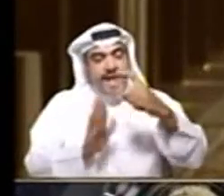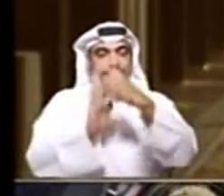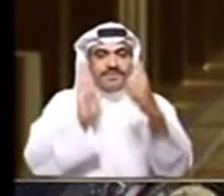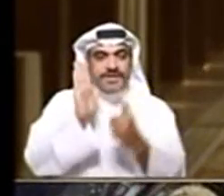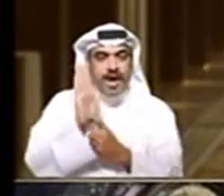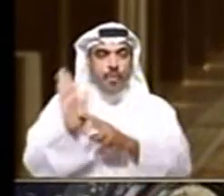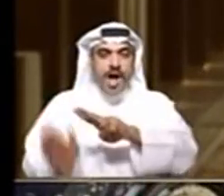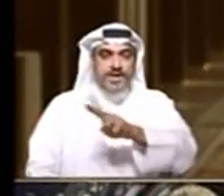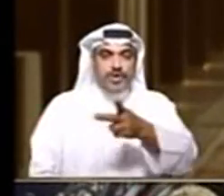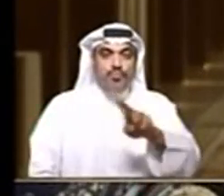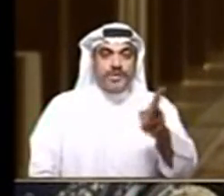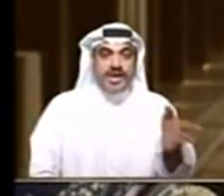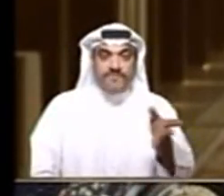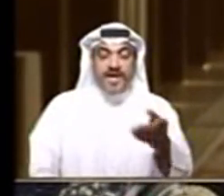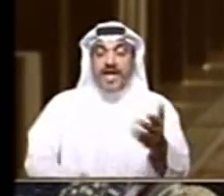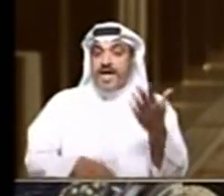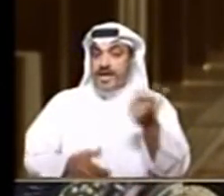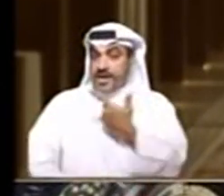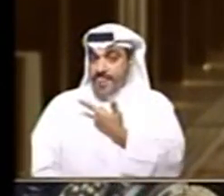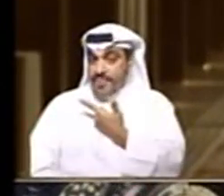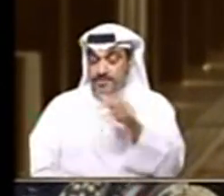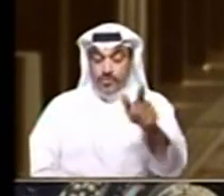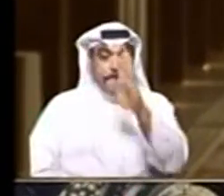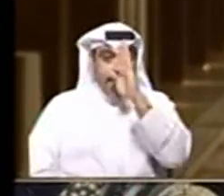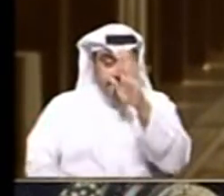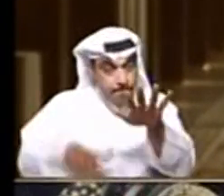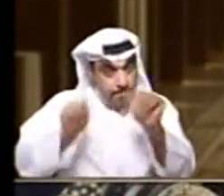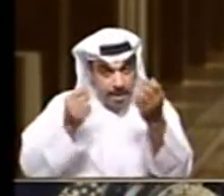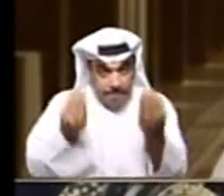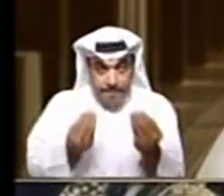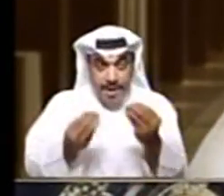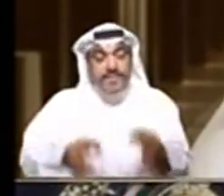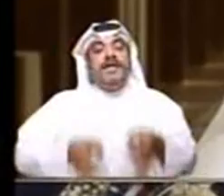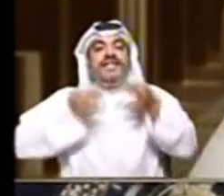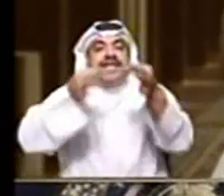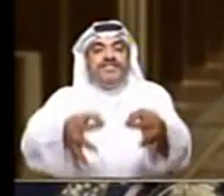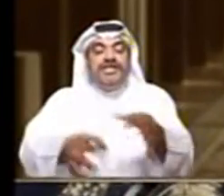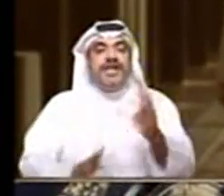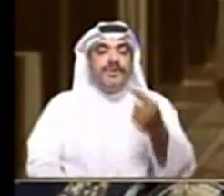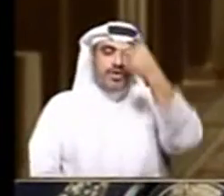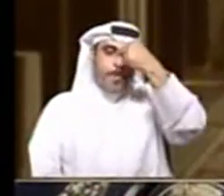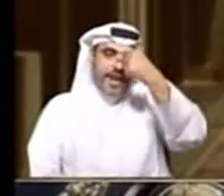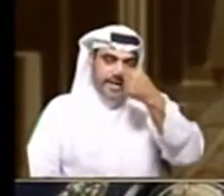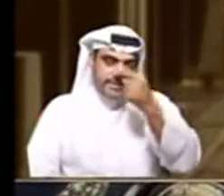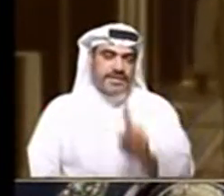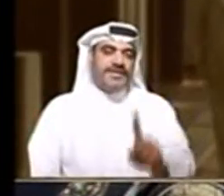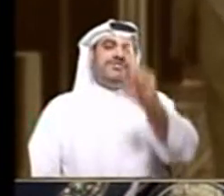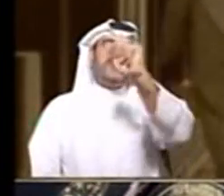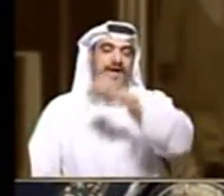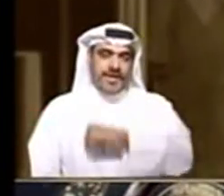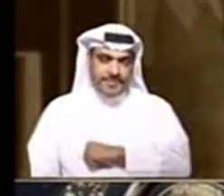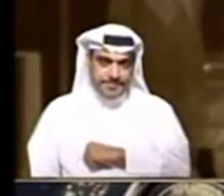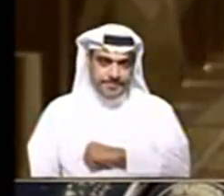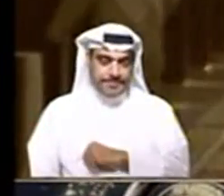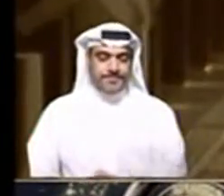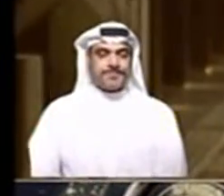القوانين سواء اللي ما ننتهي منها يوم الأثنين أو أي قوانين أخرى وفقا لقرار مكتب المجلس الذي سيعقد إن شاء الله